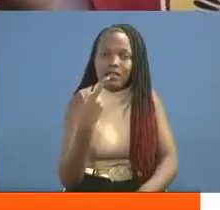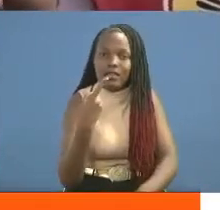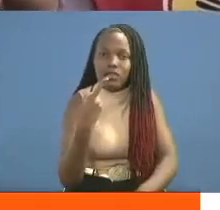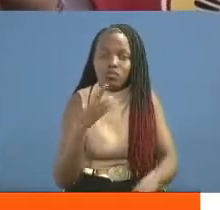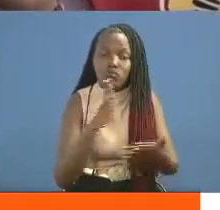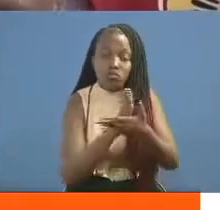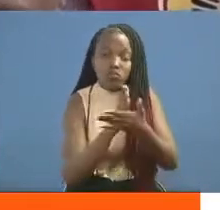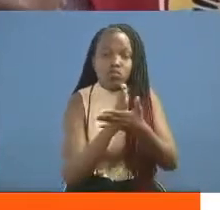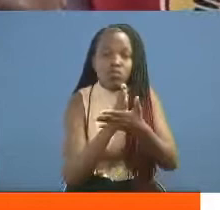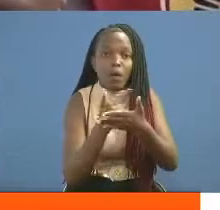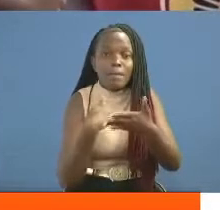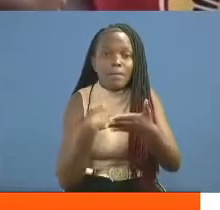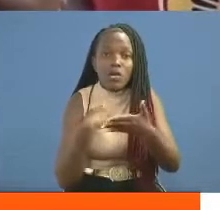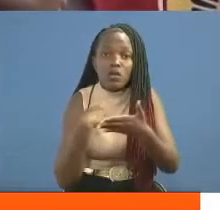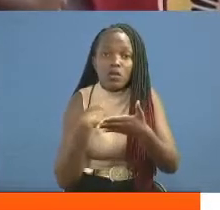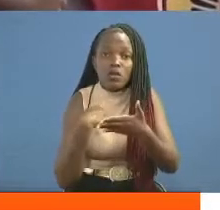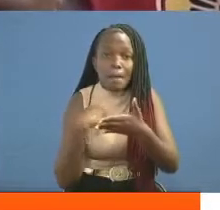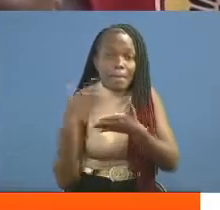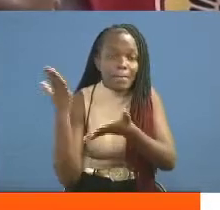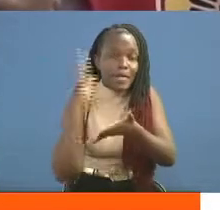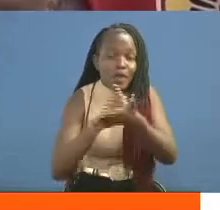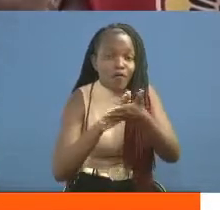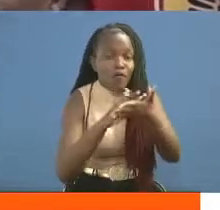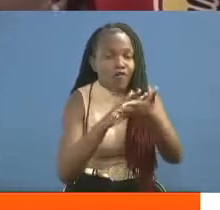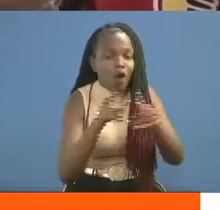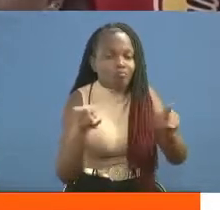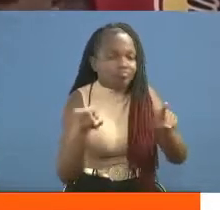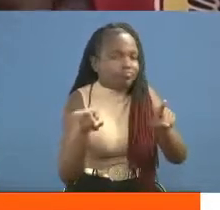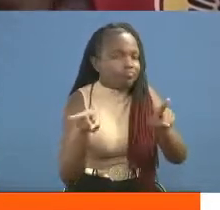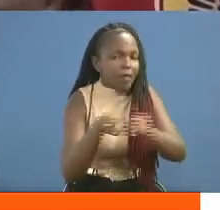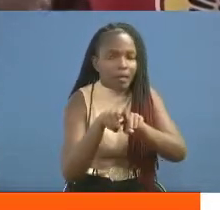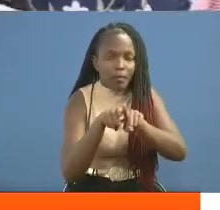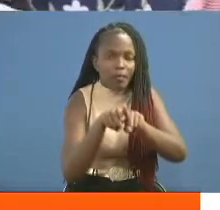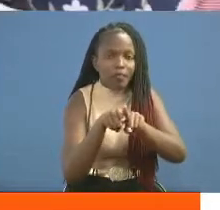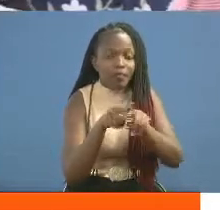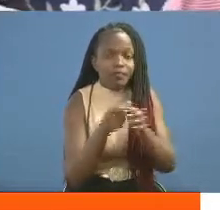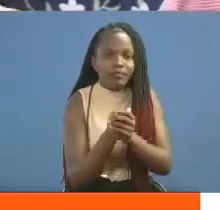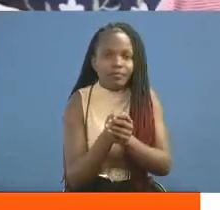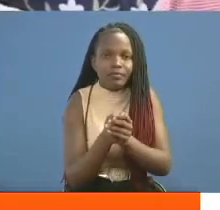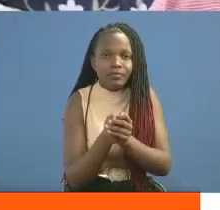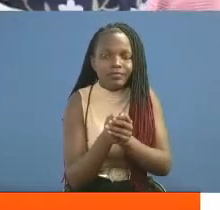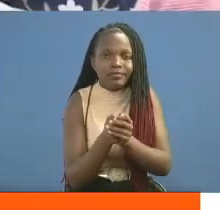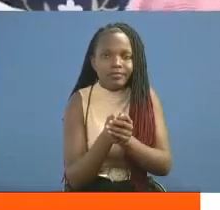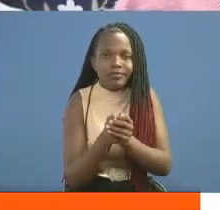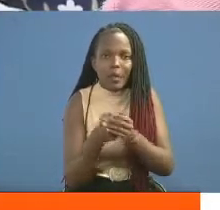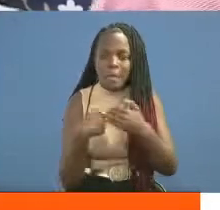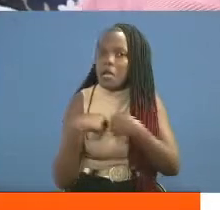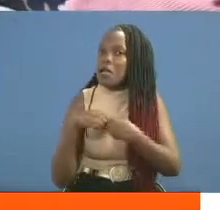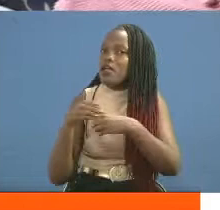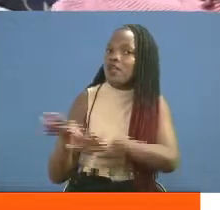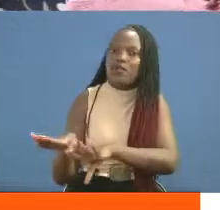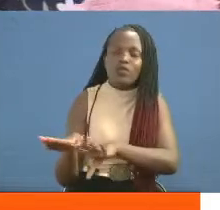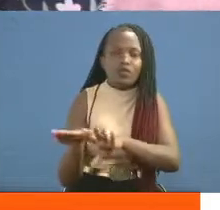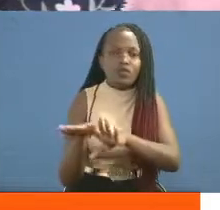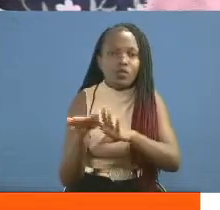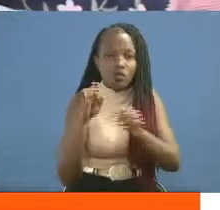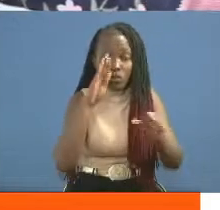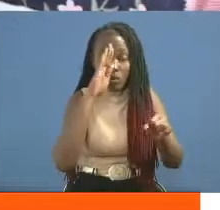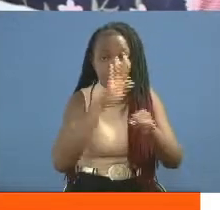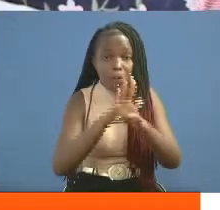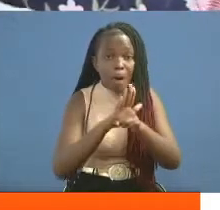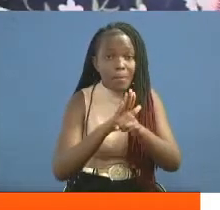For me naamini what a woman can do, a man can do. I can deliver. Sijapoteza ahadi